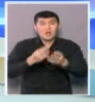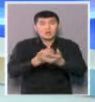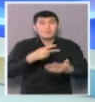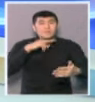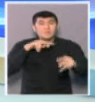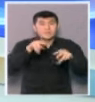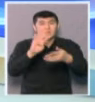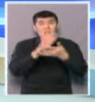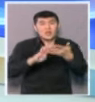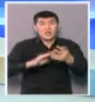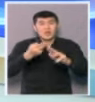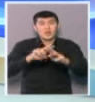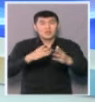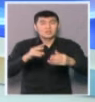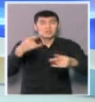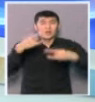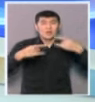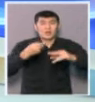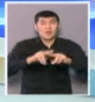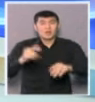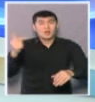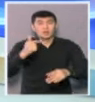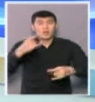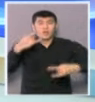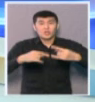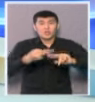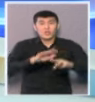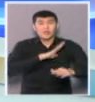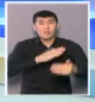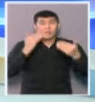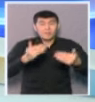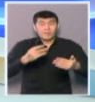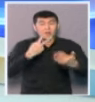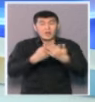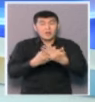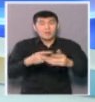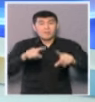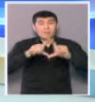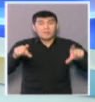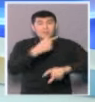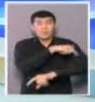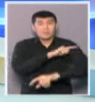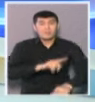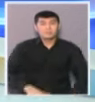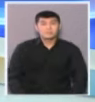обратились с заявлением в редакцию телеканала «Атырау». Наша съемочная группа побывала в противочумной